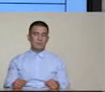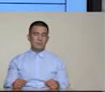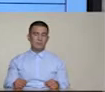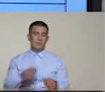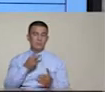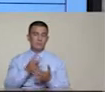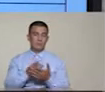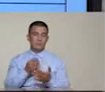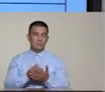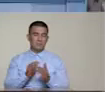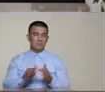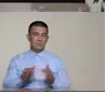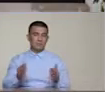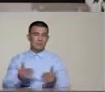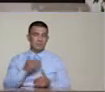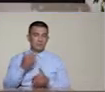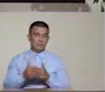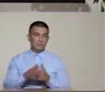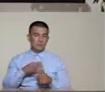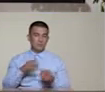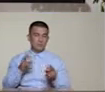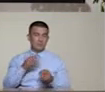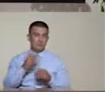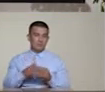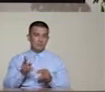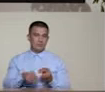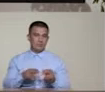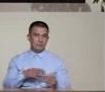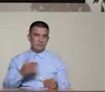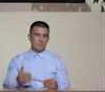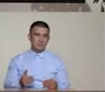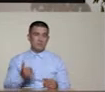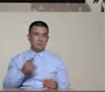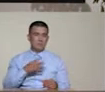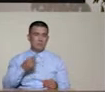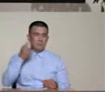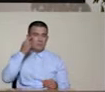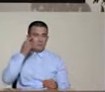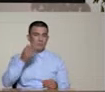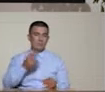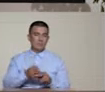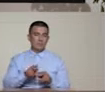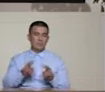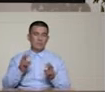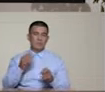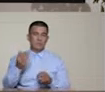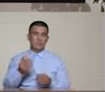Mana aziz o'quvchilar, shu bilan bugungi mavzumiz o'z nihoyasiga yetdi. O'ylaymanki, ushbu